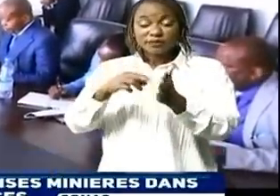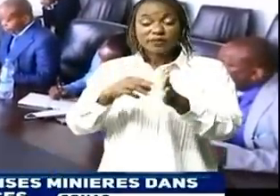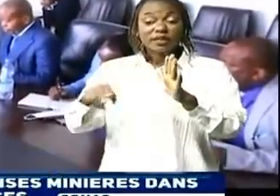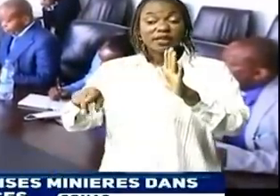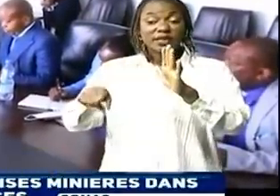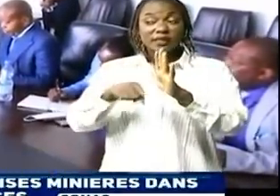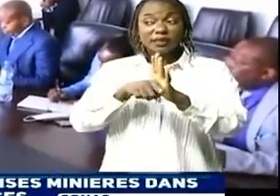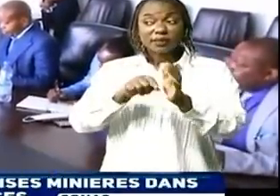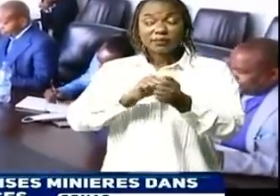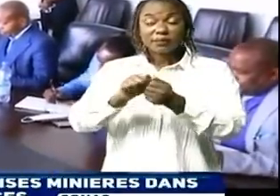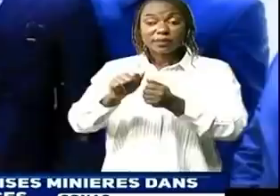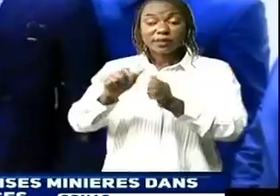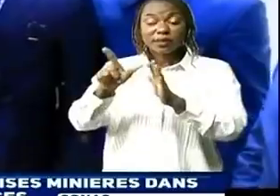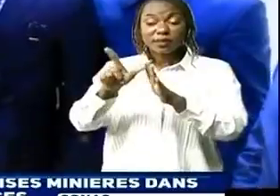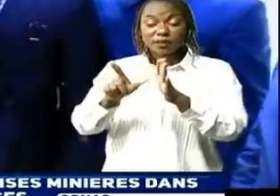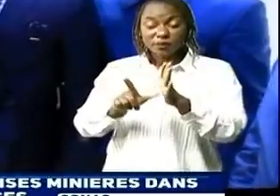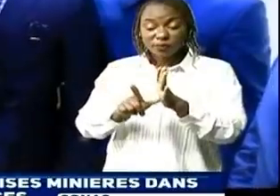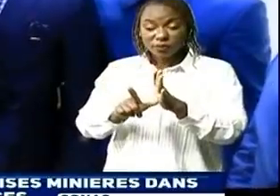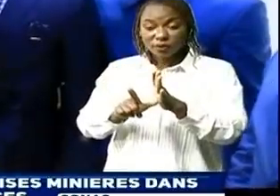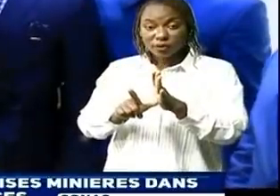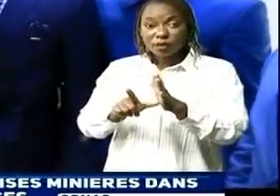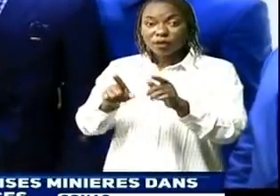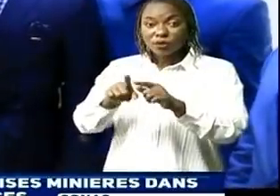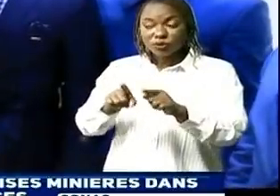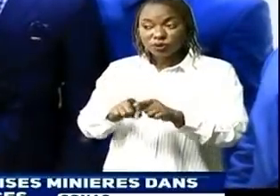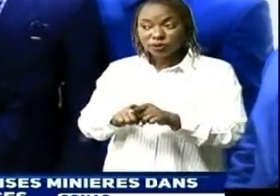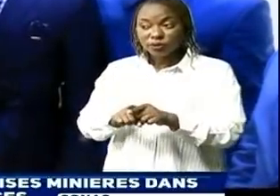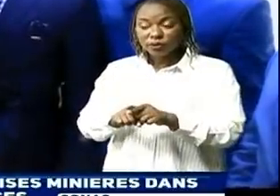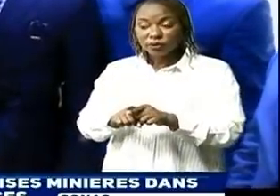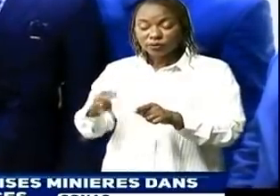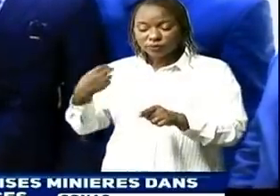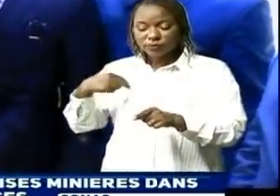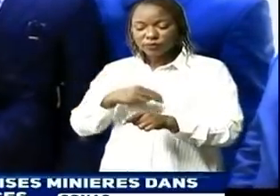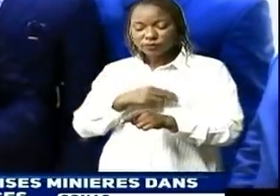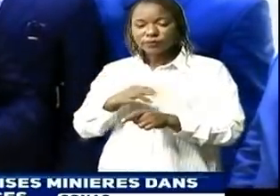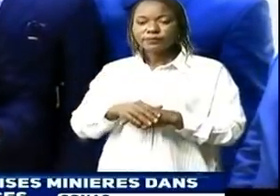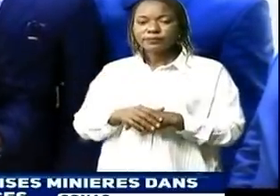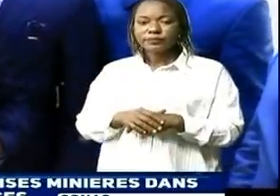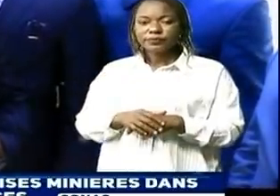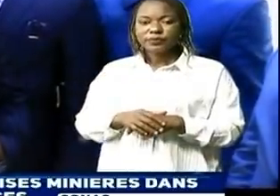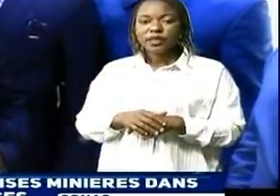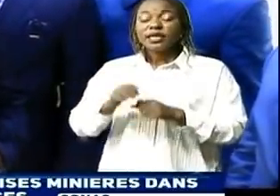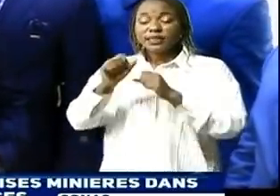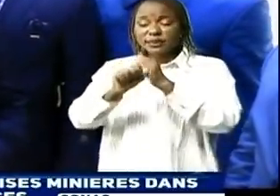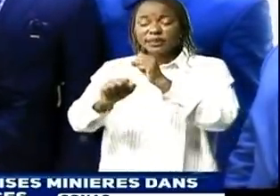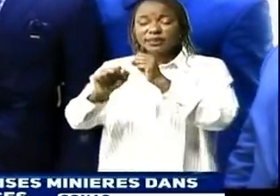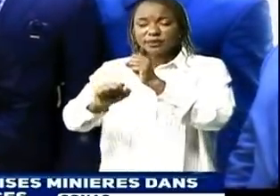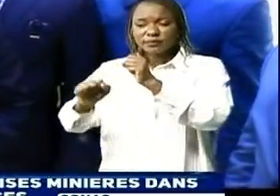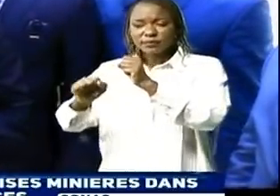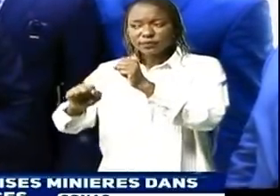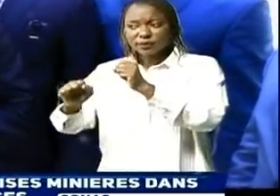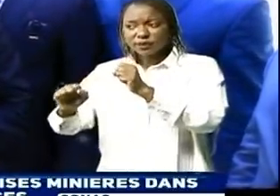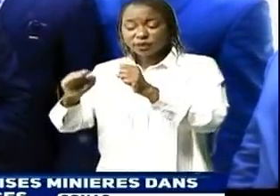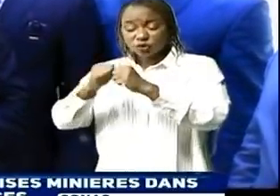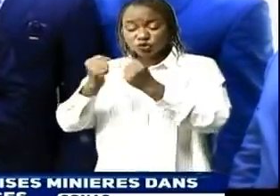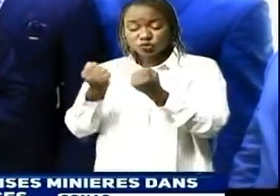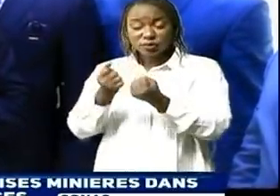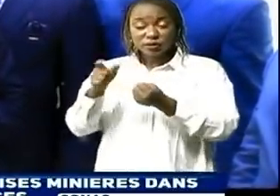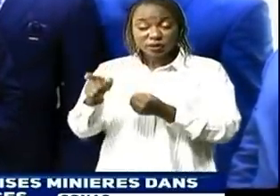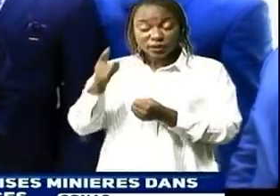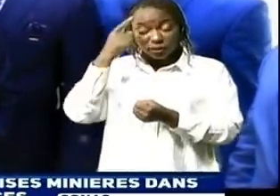assurances, raison pour laquelle nous sommes là, bien entendu, non seulement pour contrôler, mais aussi sensibiliser ces entreprises afin qu'elles